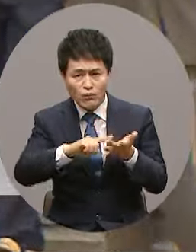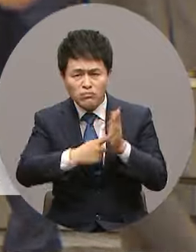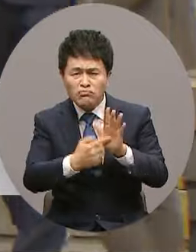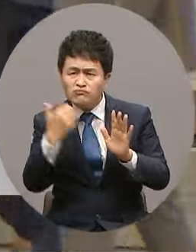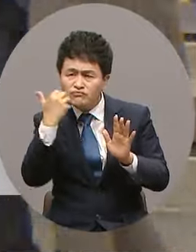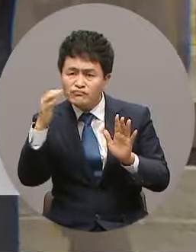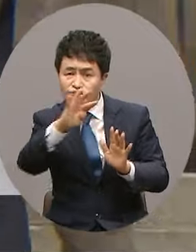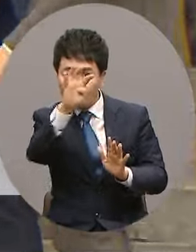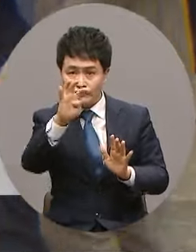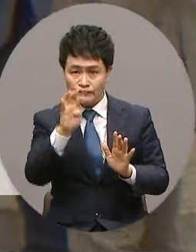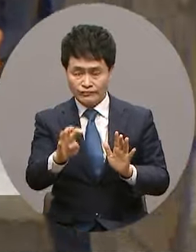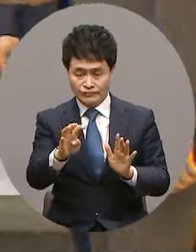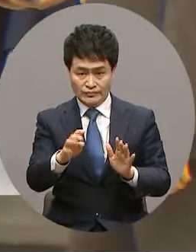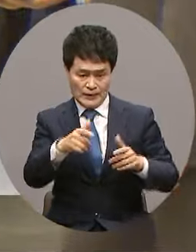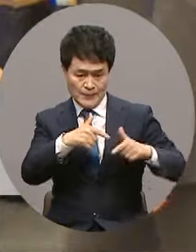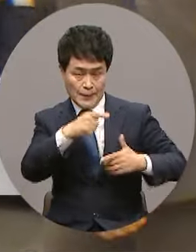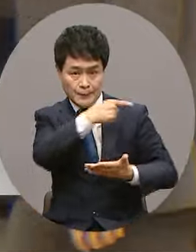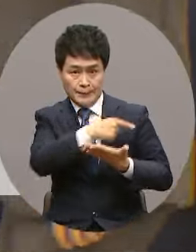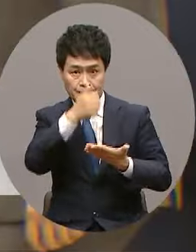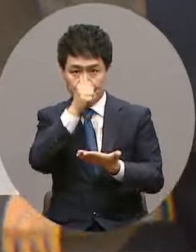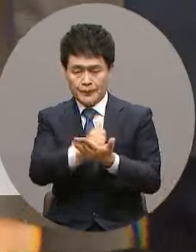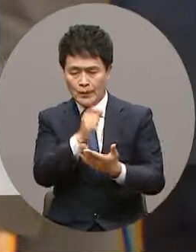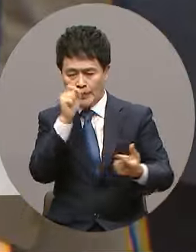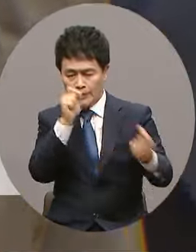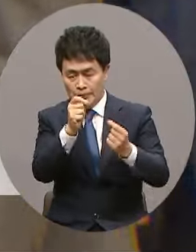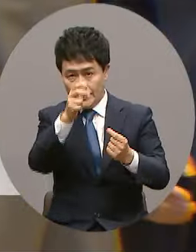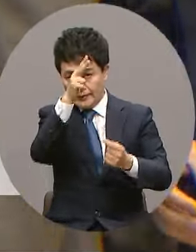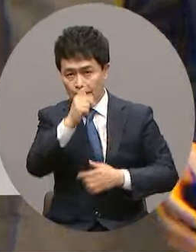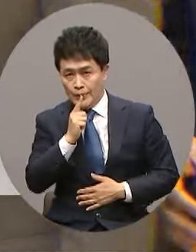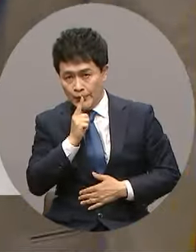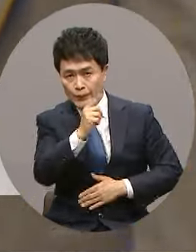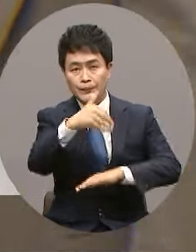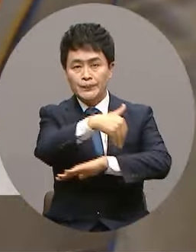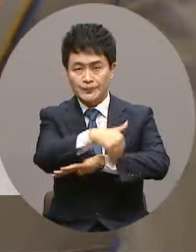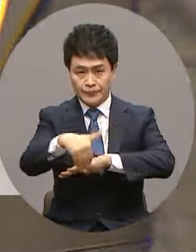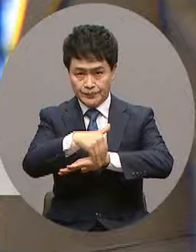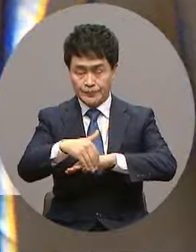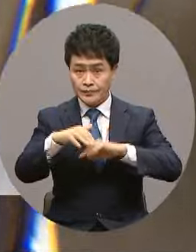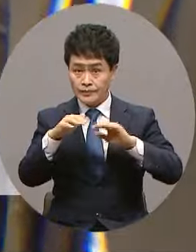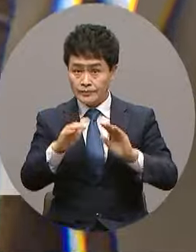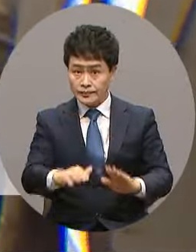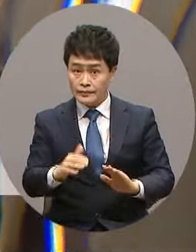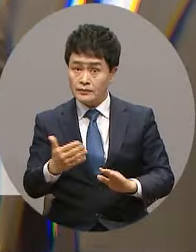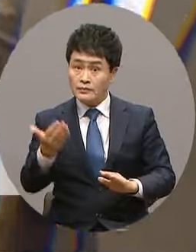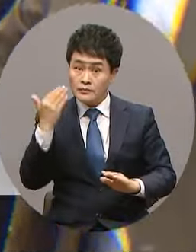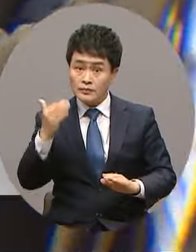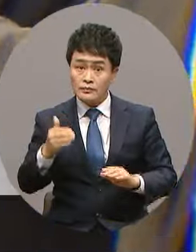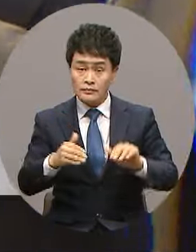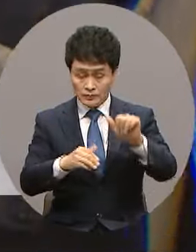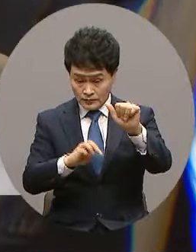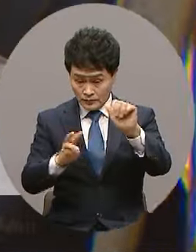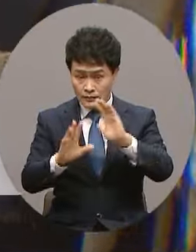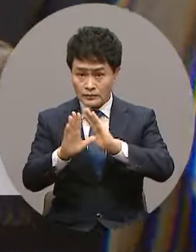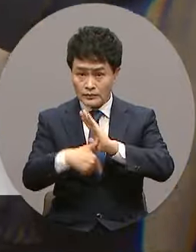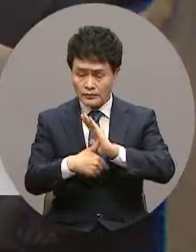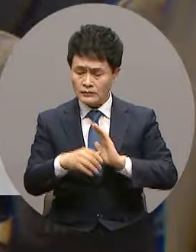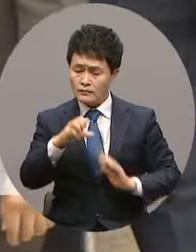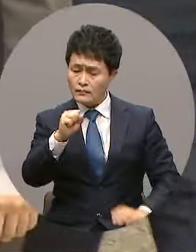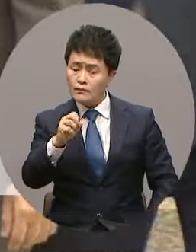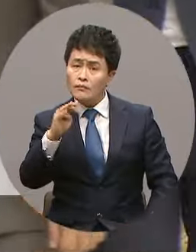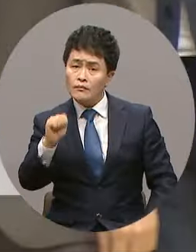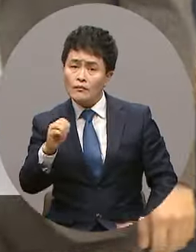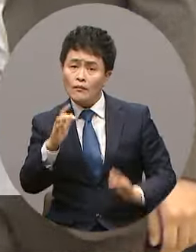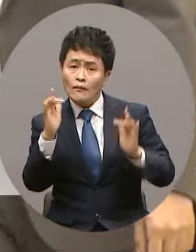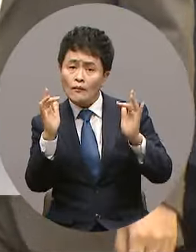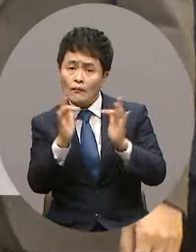임무를 명예 훼손 혐의로 조만간 경찰에 고발할 방침이라고 밝혔습니다 그러면서 지난달 31일부터 일부 SNS